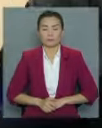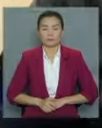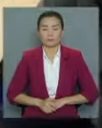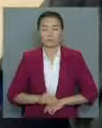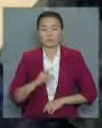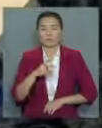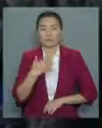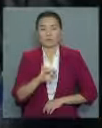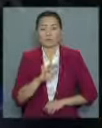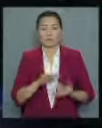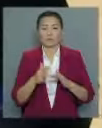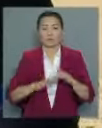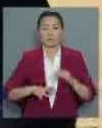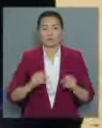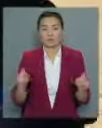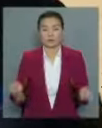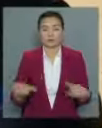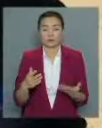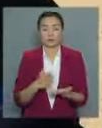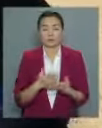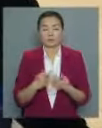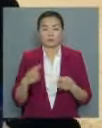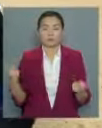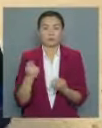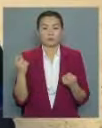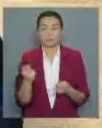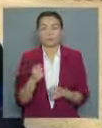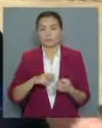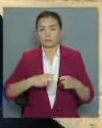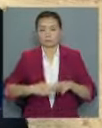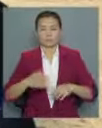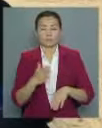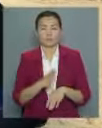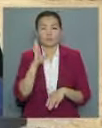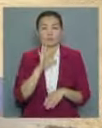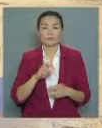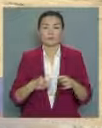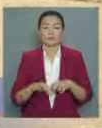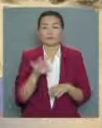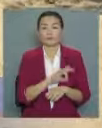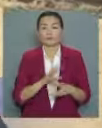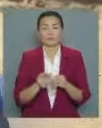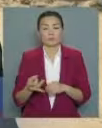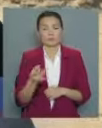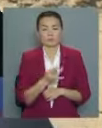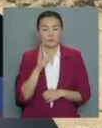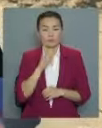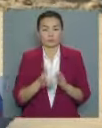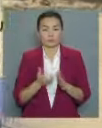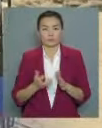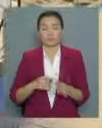Жолай ауданында ауыл шаруашылығы қарқынды дамығанымен кейбір шаруалардың қолын байлап отқан бұл су мәселесі. Жалпы ауданда су